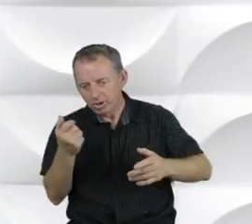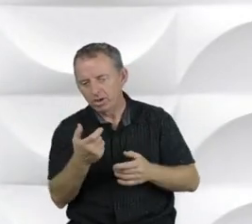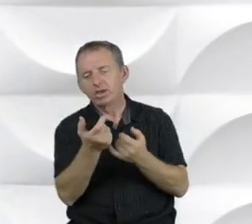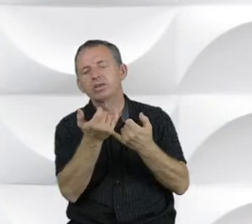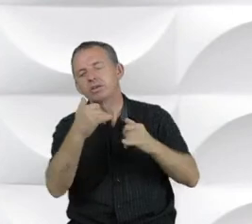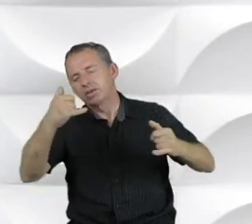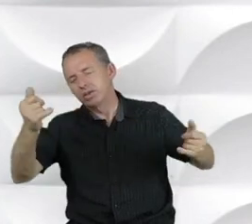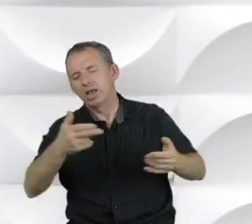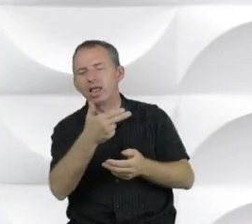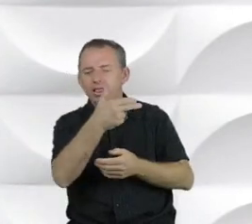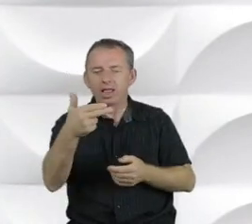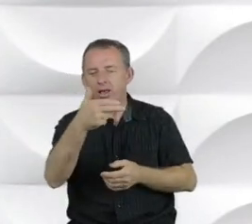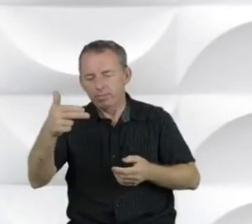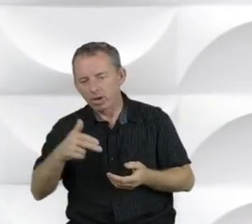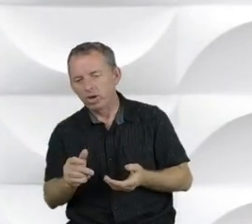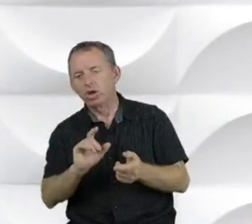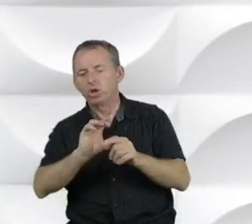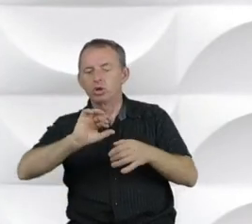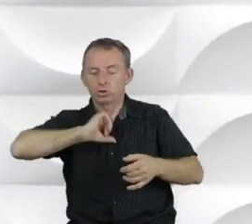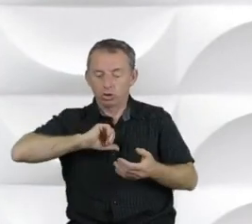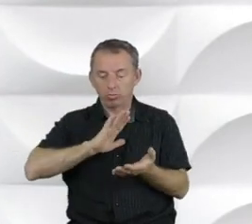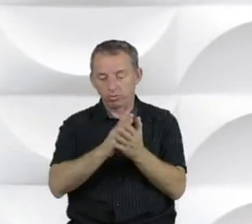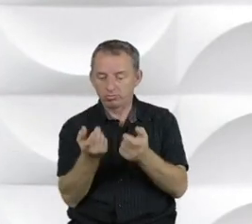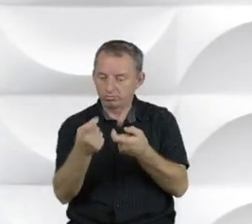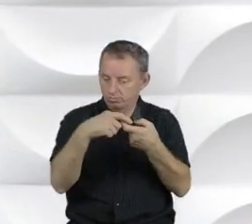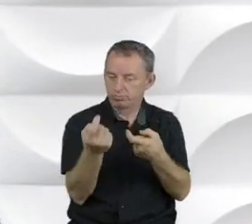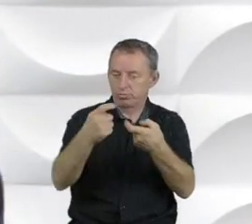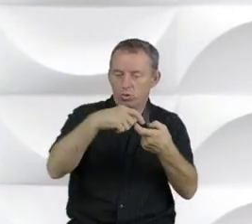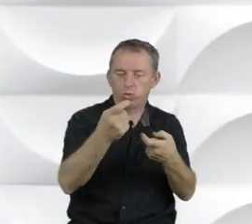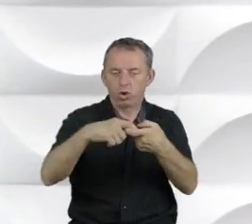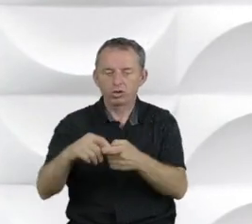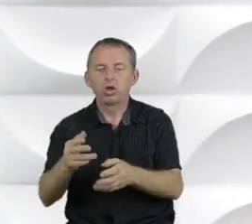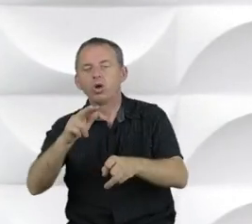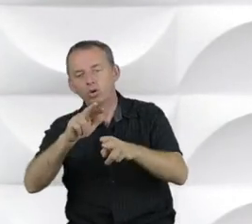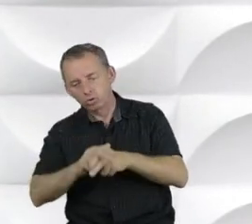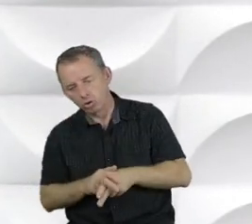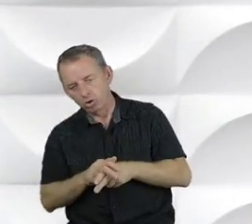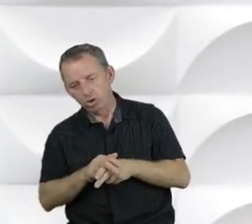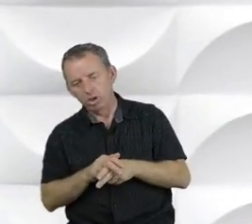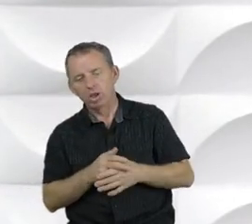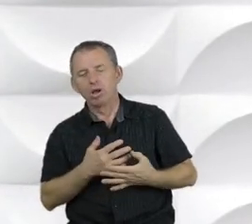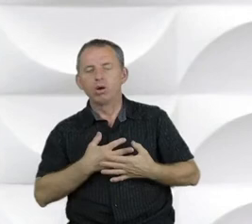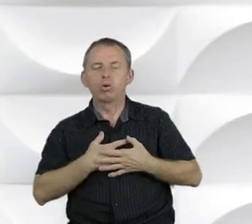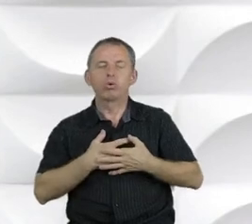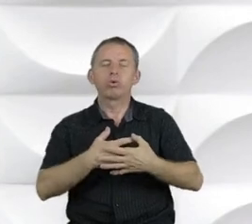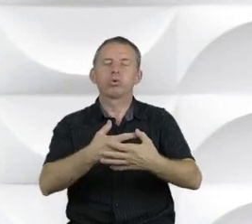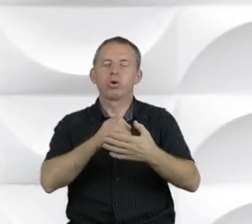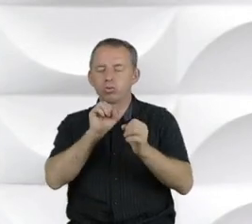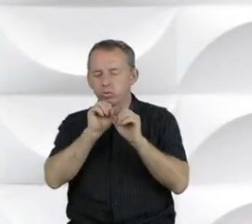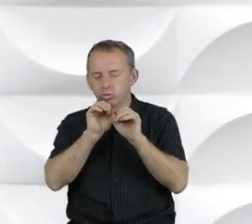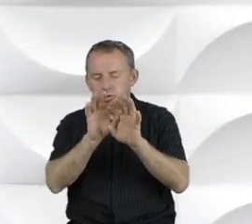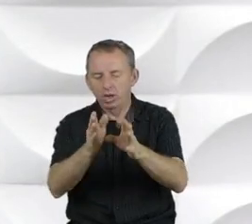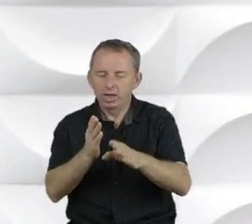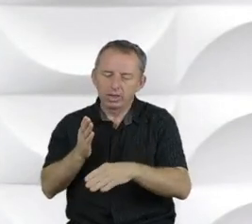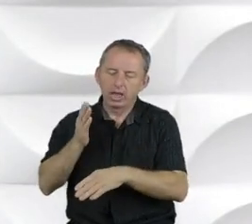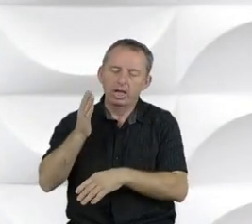które tematycznie z sobą się łączą i które tchną nadzieję, które dają